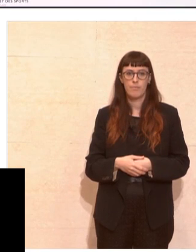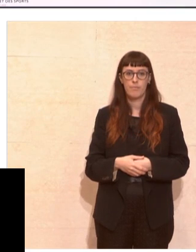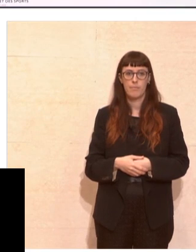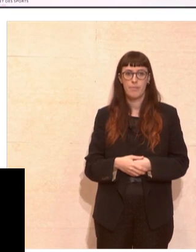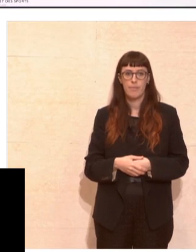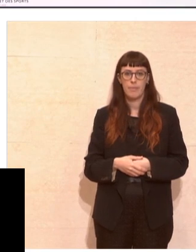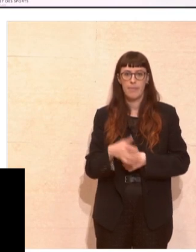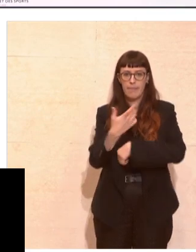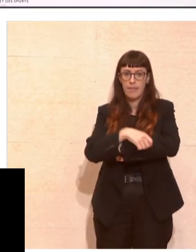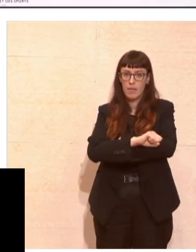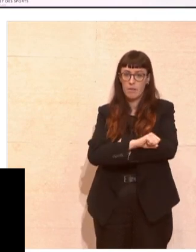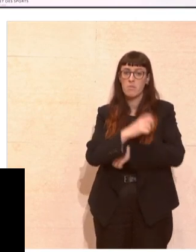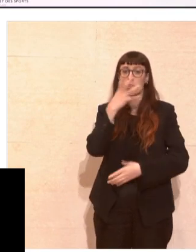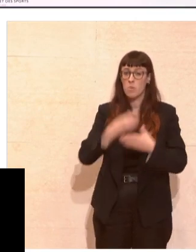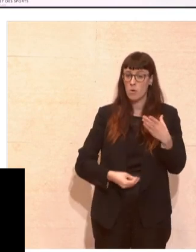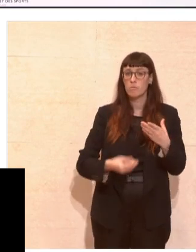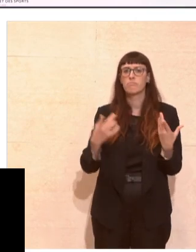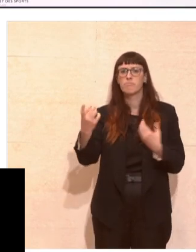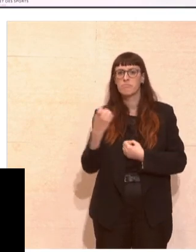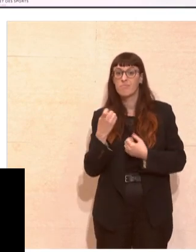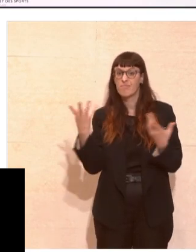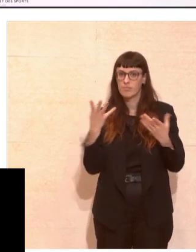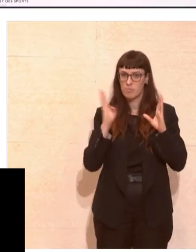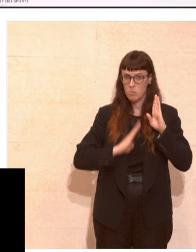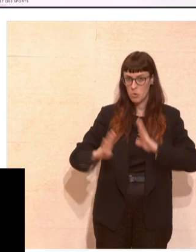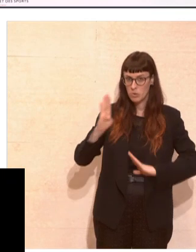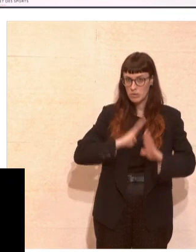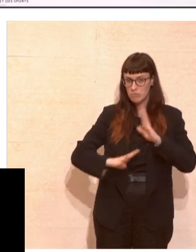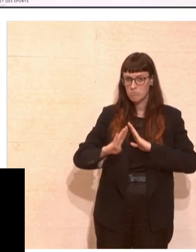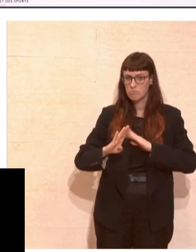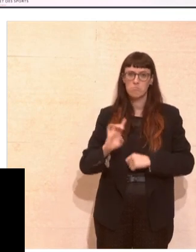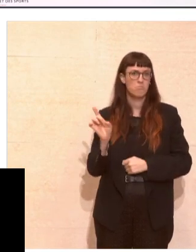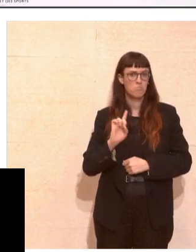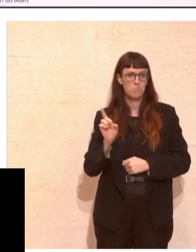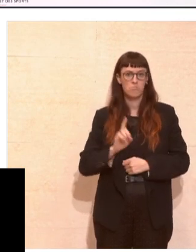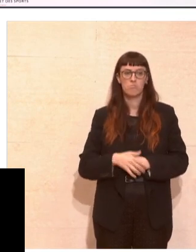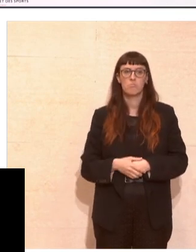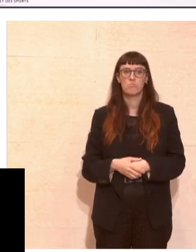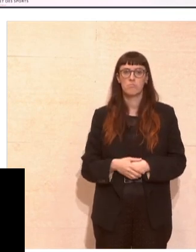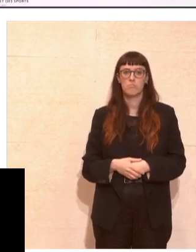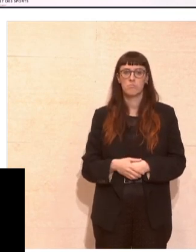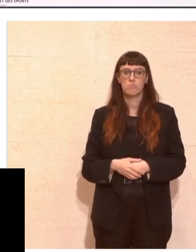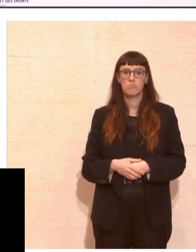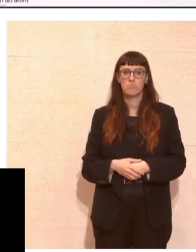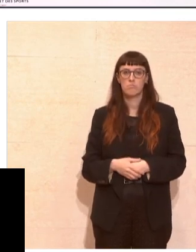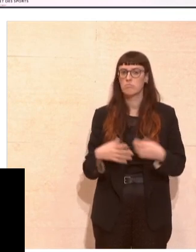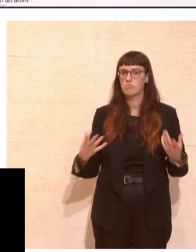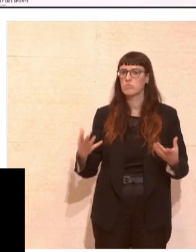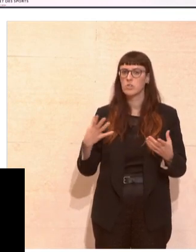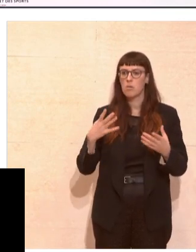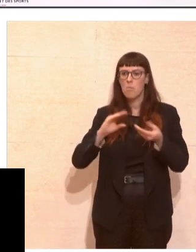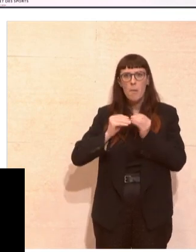lié en partie par des problèmes biologiques, c'est-à-dire que les adolescents ne souffrent pas spécialement de troubles du sommeil, mais c'est